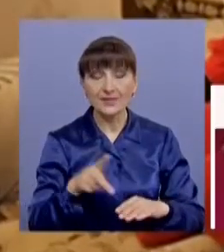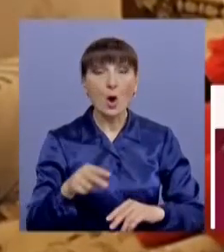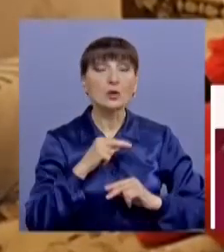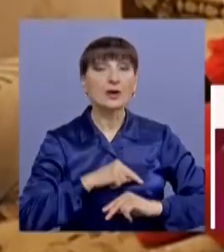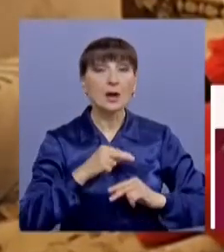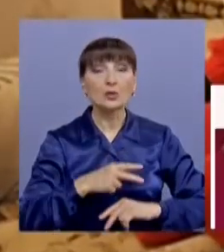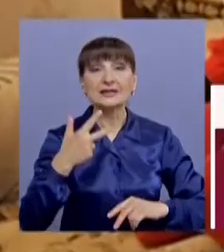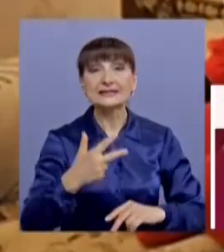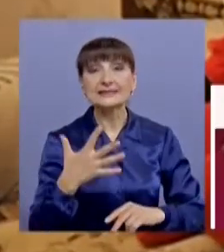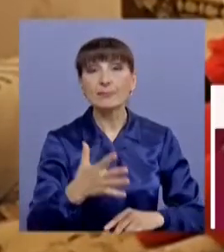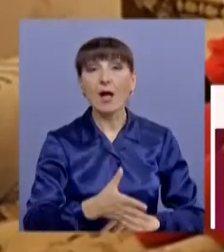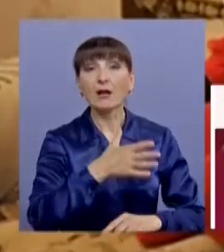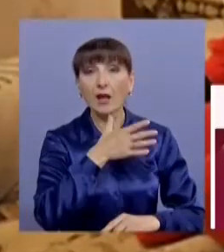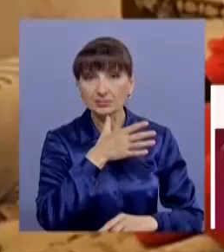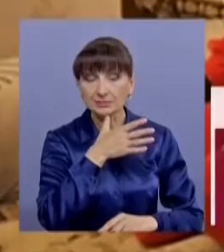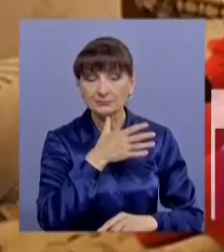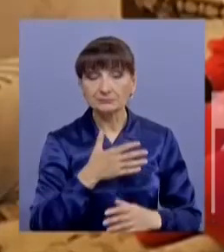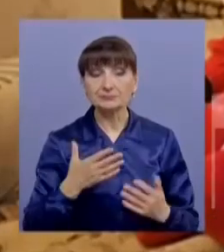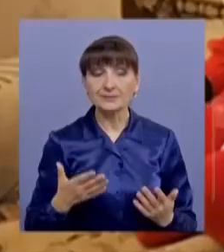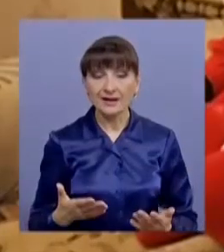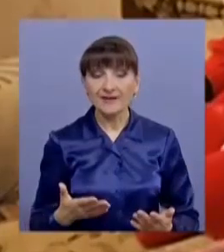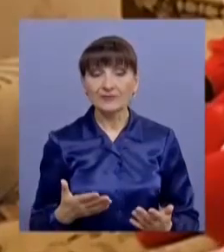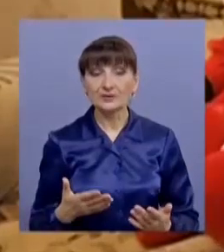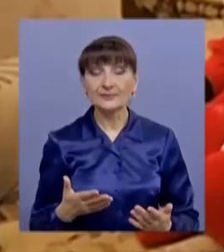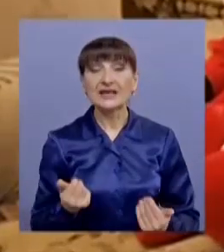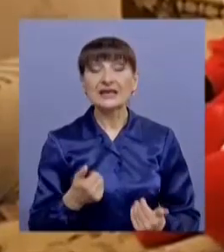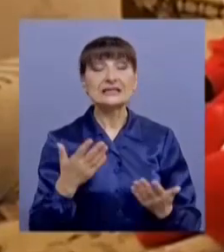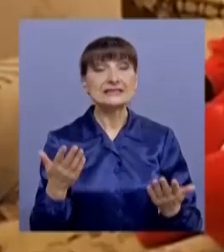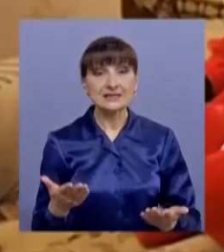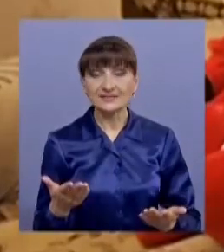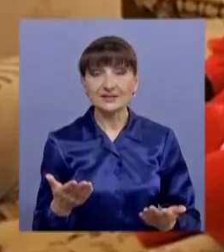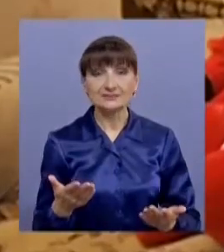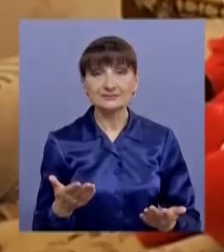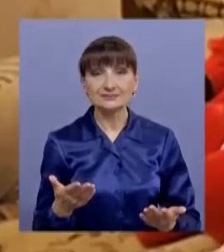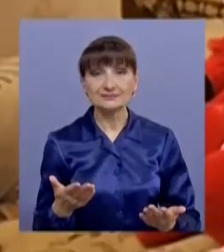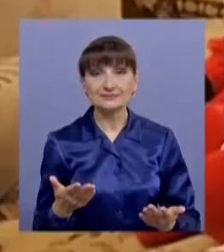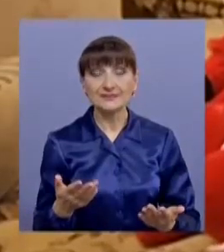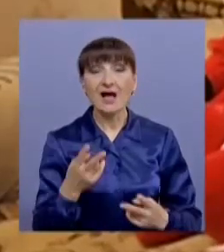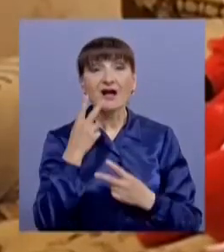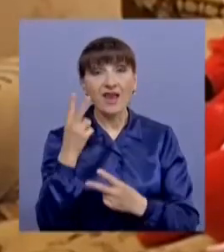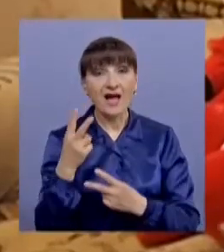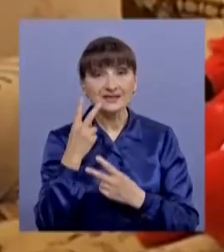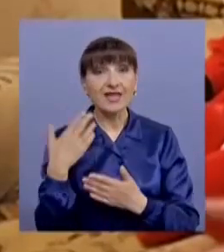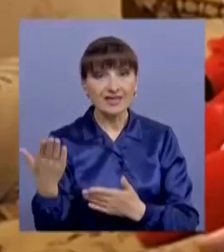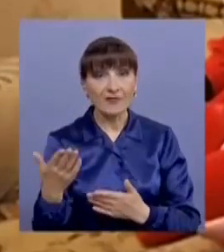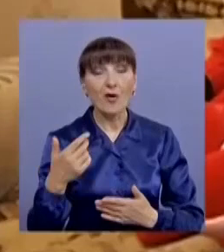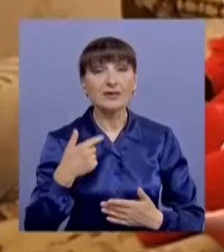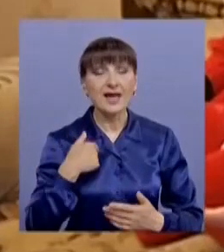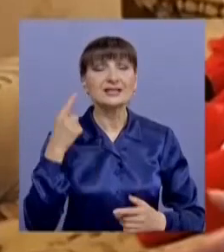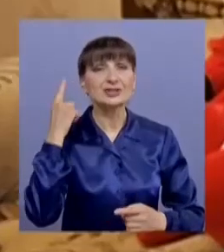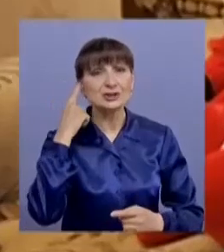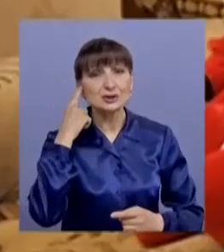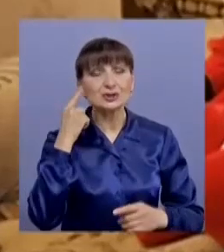проработал там 35 лет. Вот. И, естественно, глядя на него, я и слышала